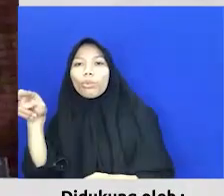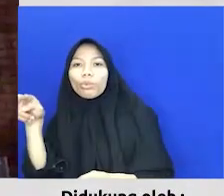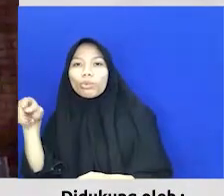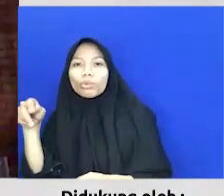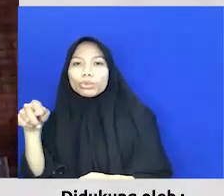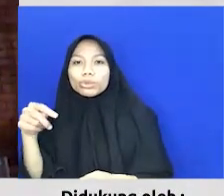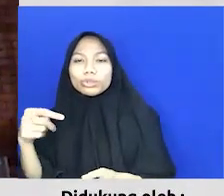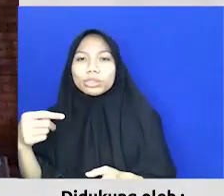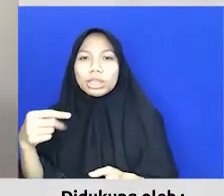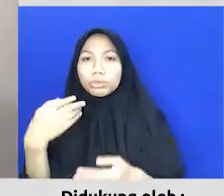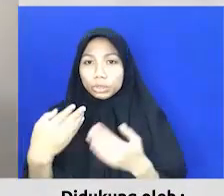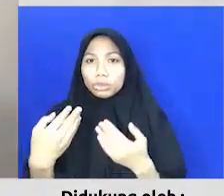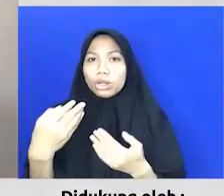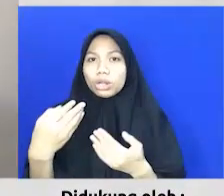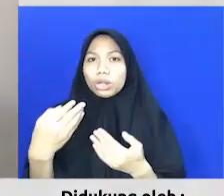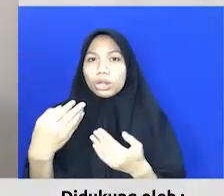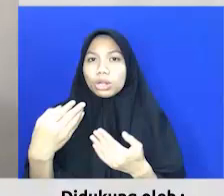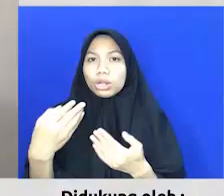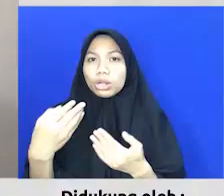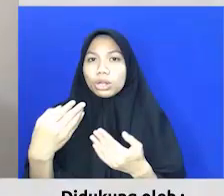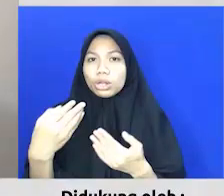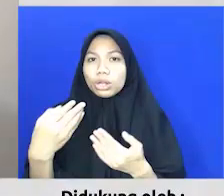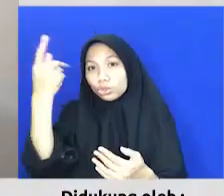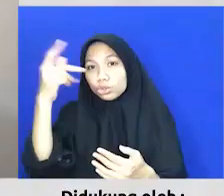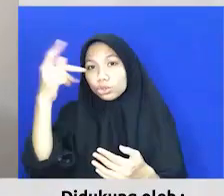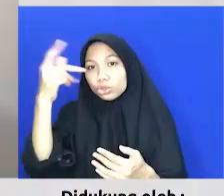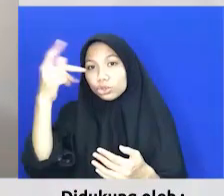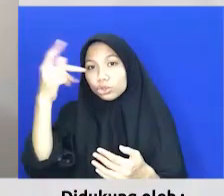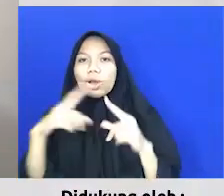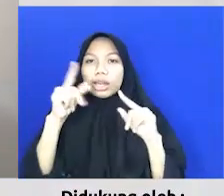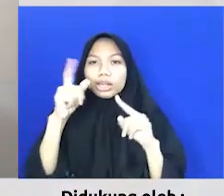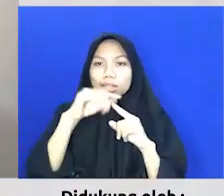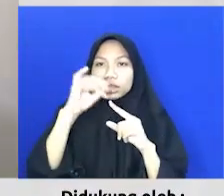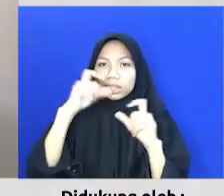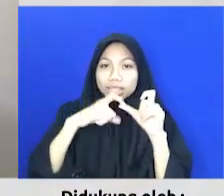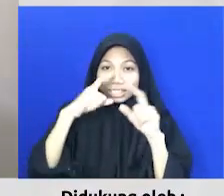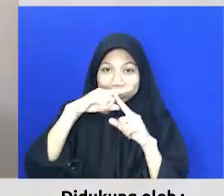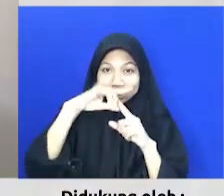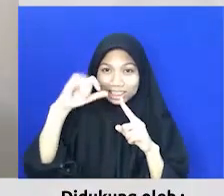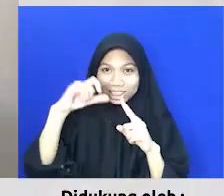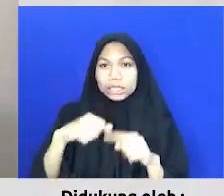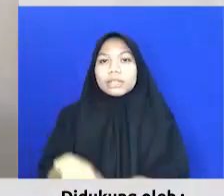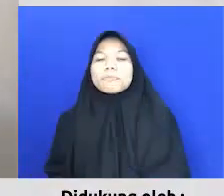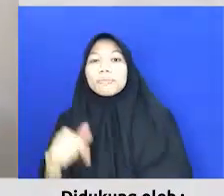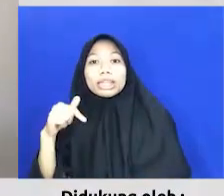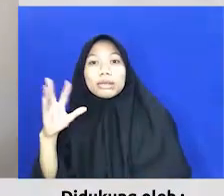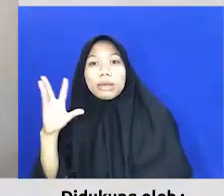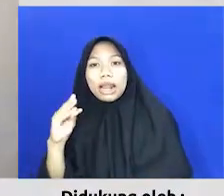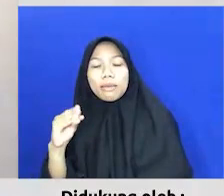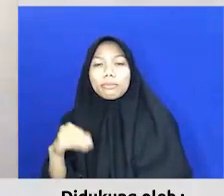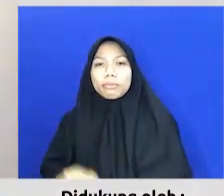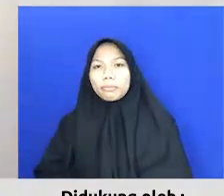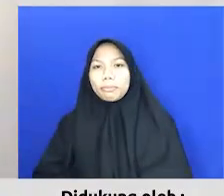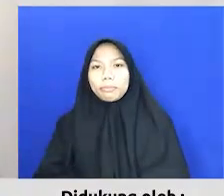yang telah hadir di sini. Saya mulai dari yang pertama, yaitu Profesor Dr. Muhammad Alwi